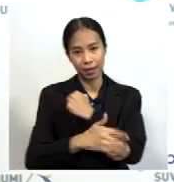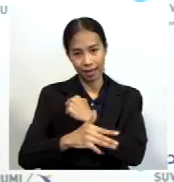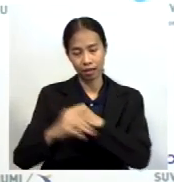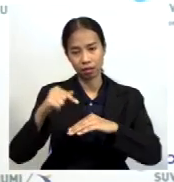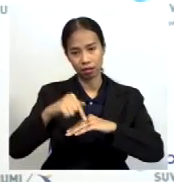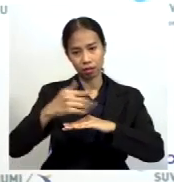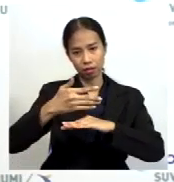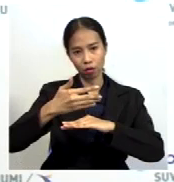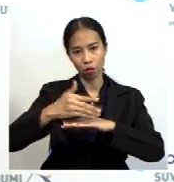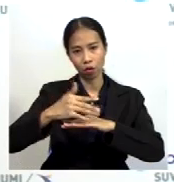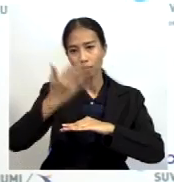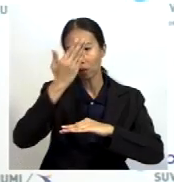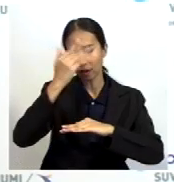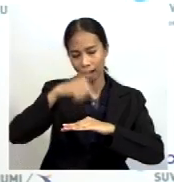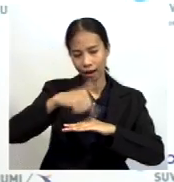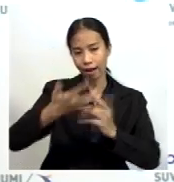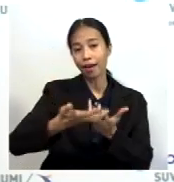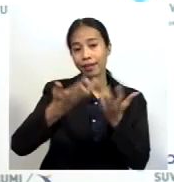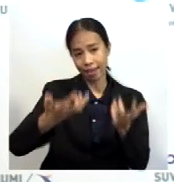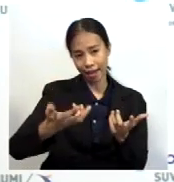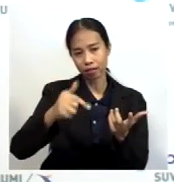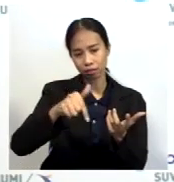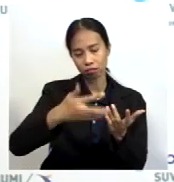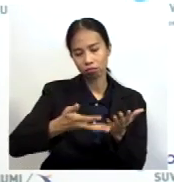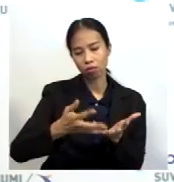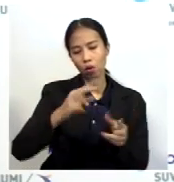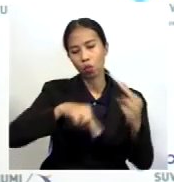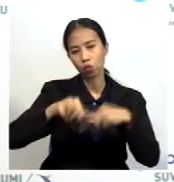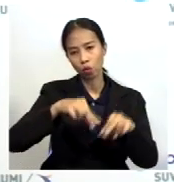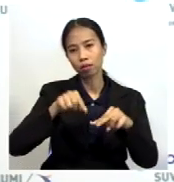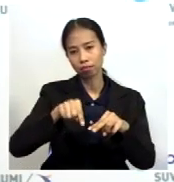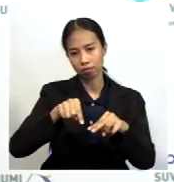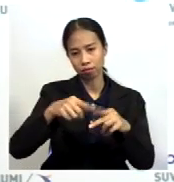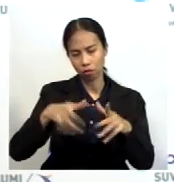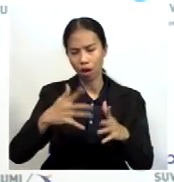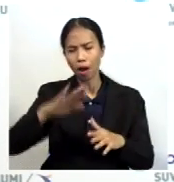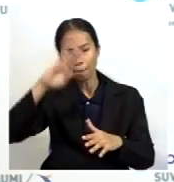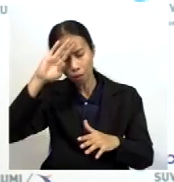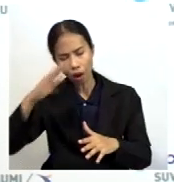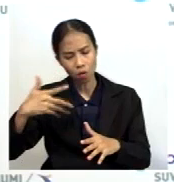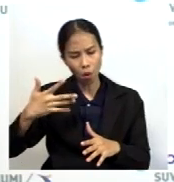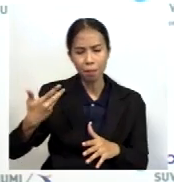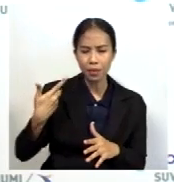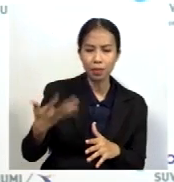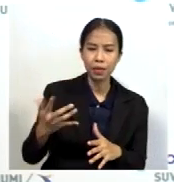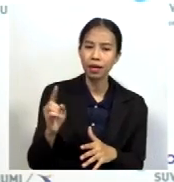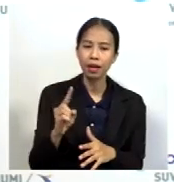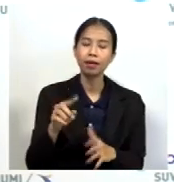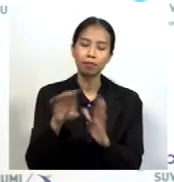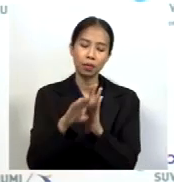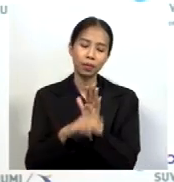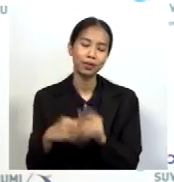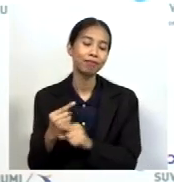องที่ตรงที่เราเรียกว่าคอนคอร์ดสกรีนนิ่งนะครับแล้วก็แยกคนมีไข้ดำเนินการตามที่ผมบอกนะครับ